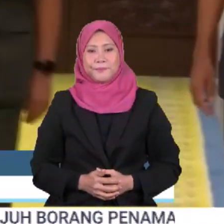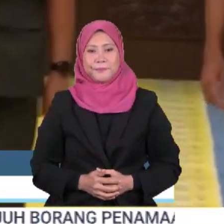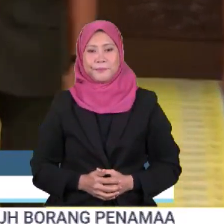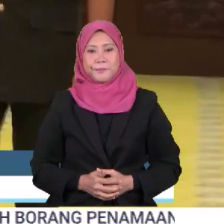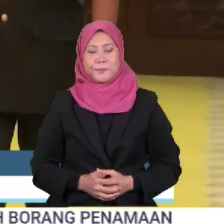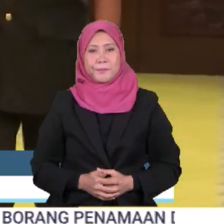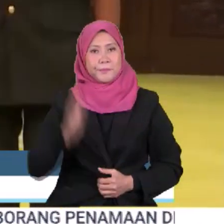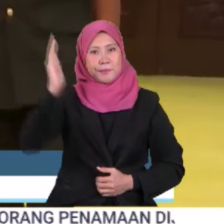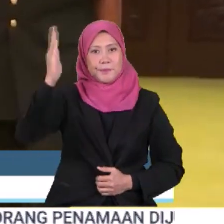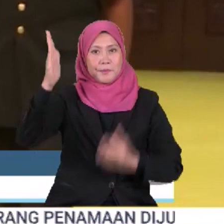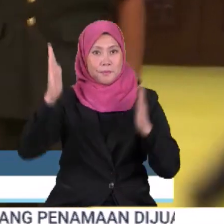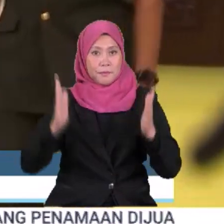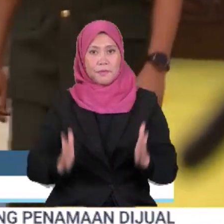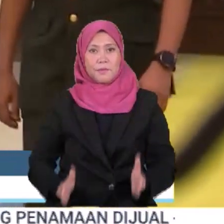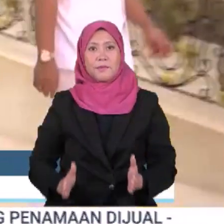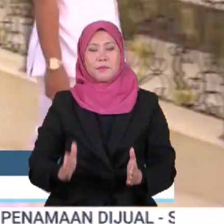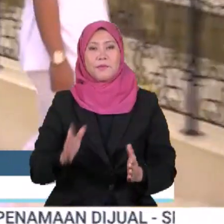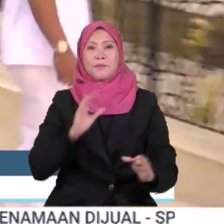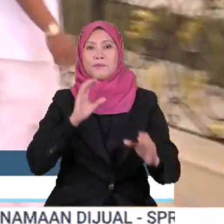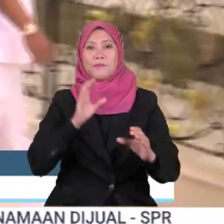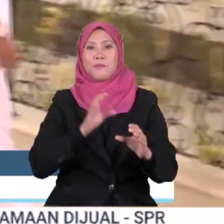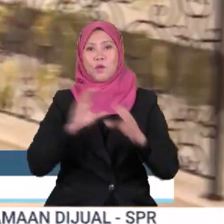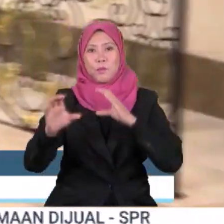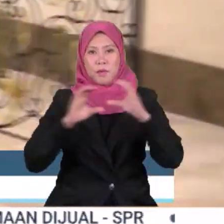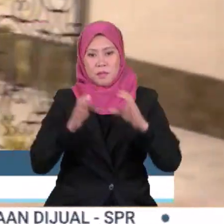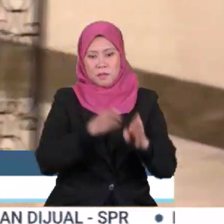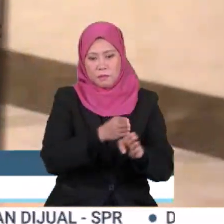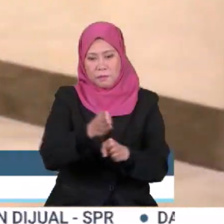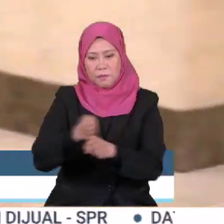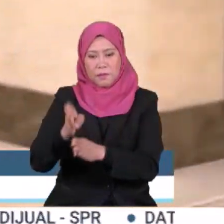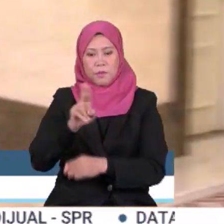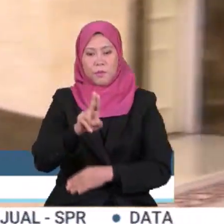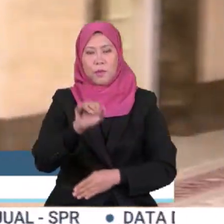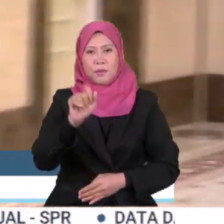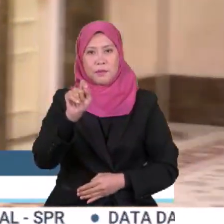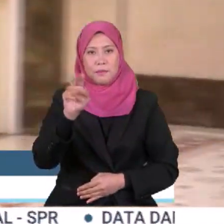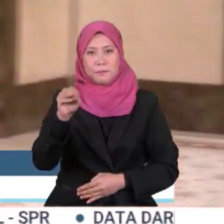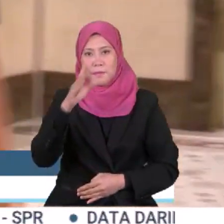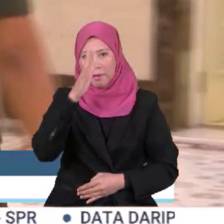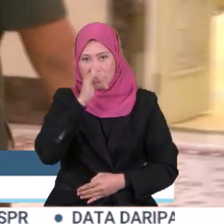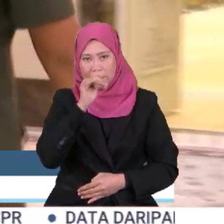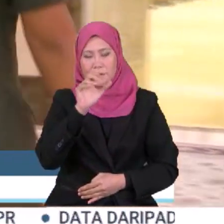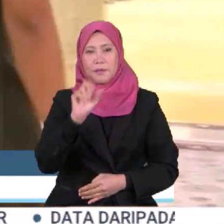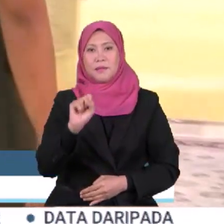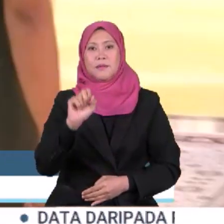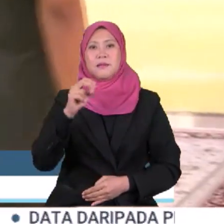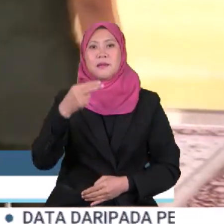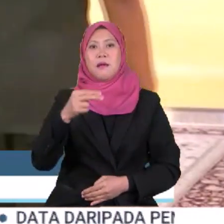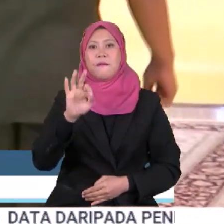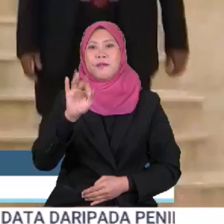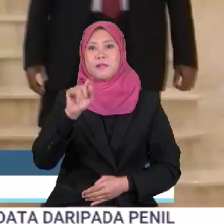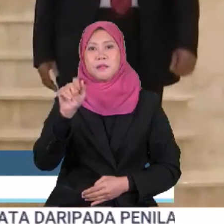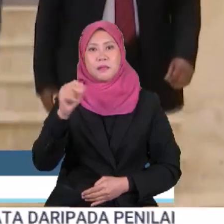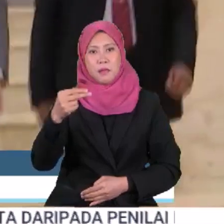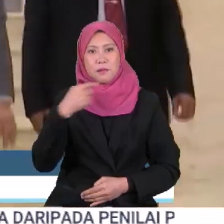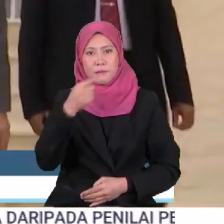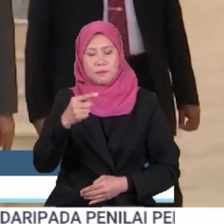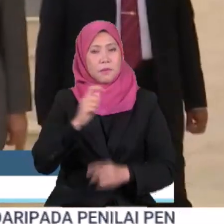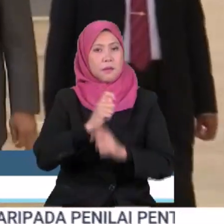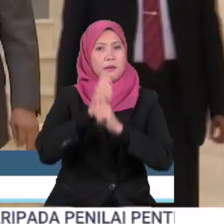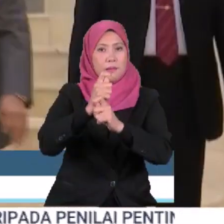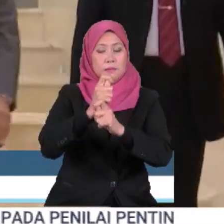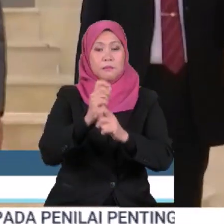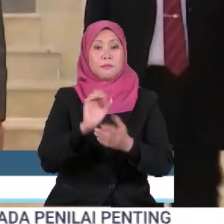Sementara itu, menurut pensyarah kanan Fakulti Komunikasi dan Pengajian Media UiTM Melaka, Syafizah Abdul Wahab, peranan